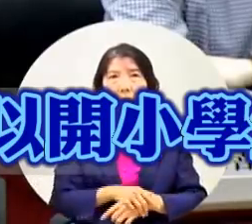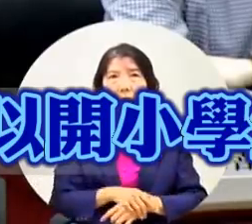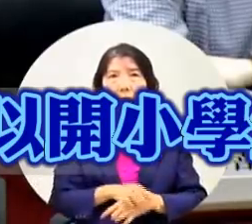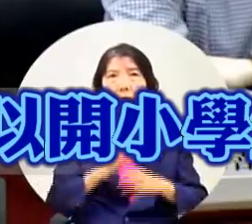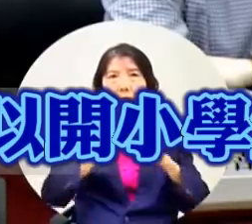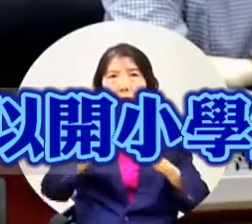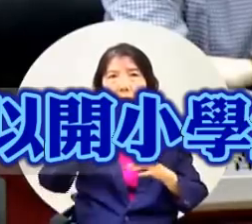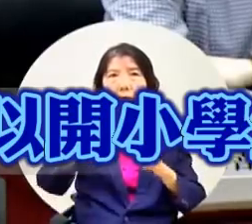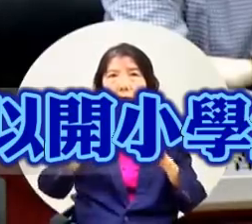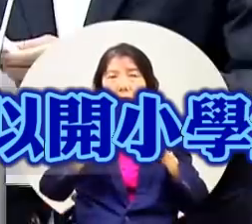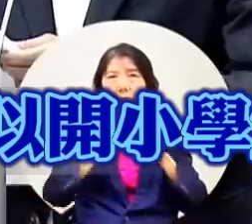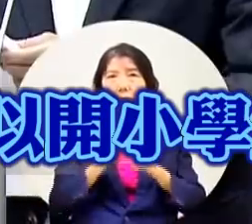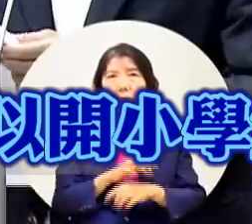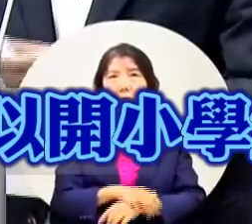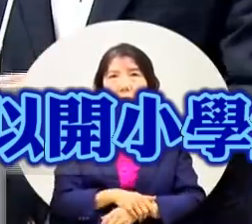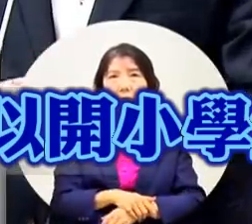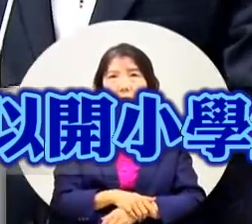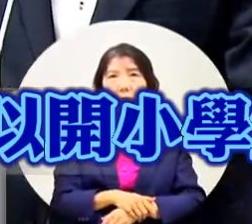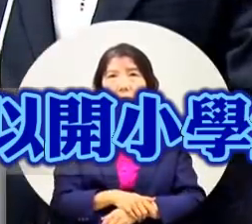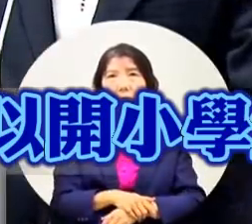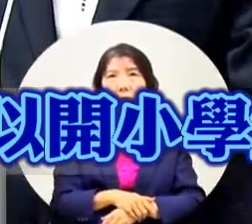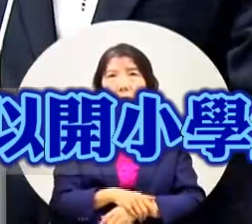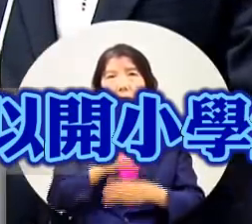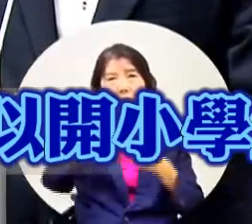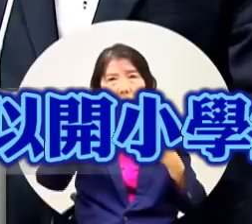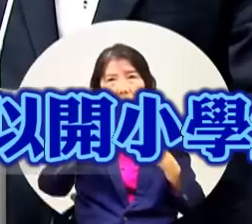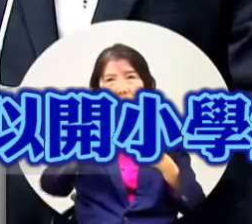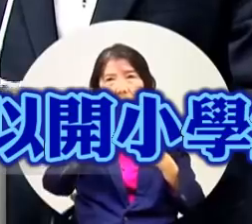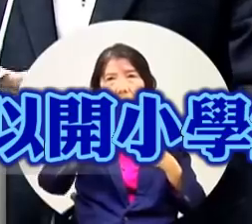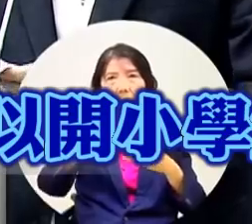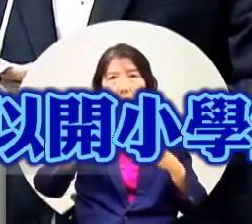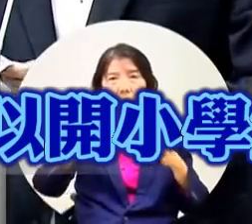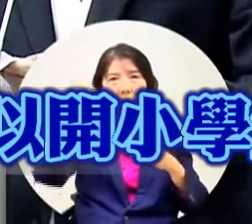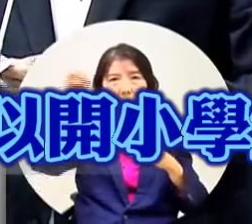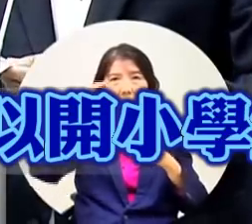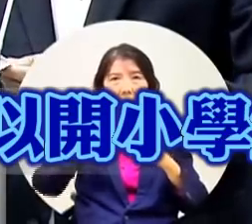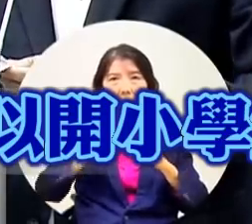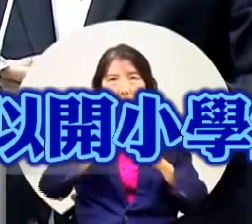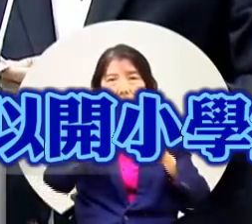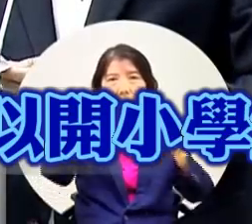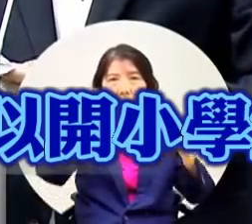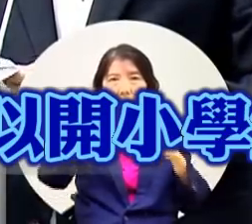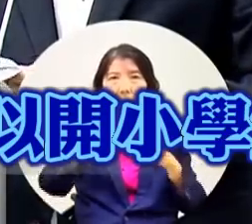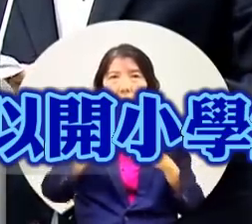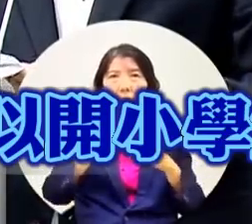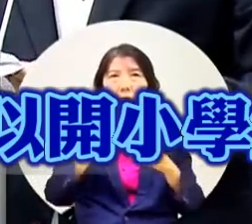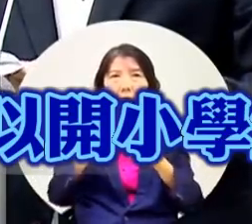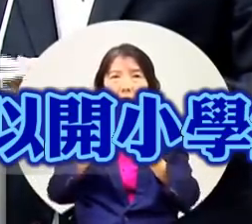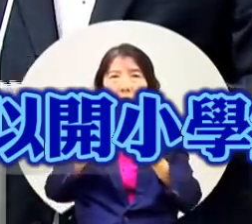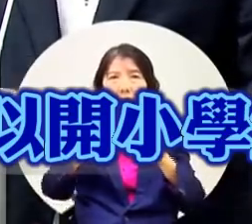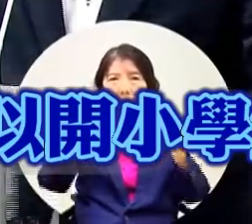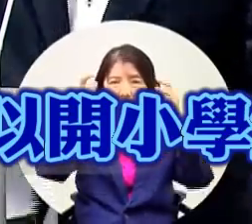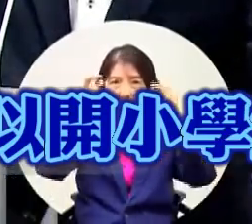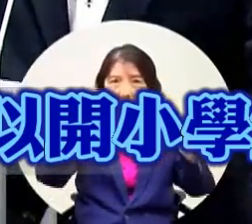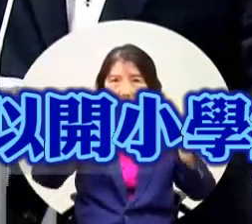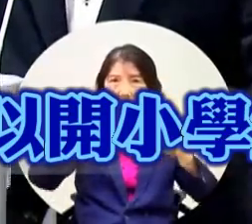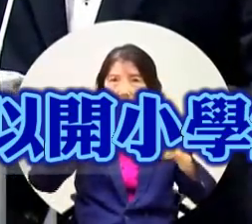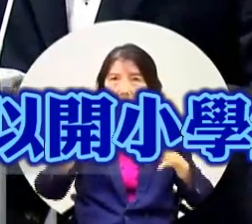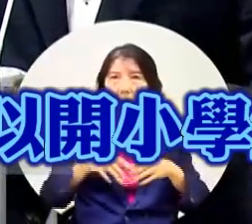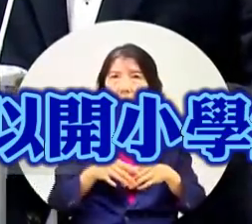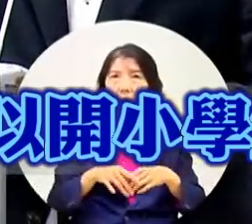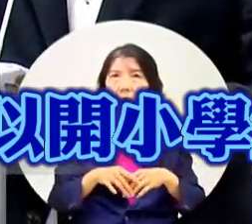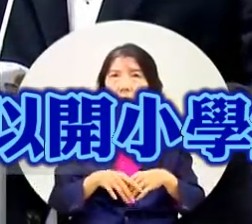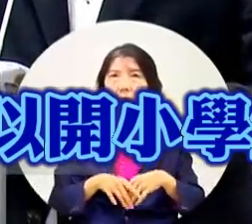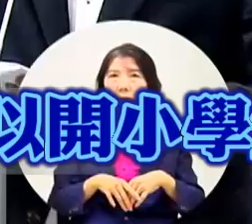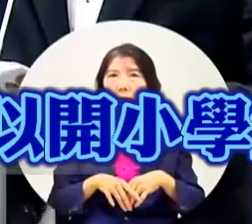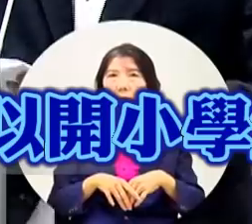回答。三个选项：阳光普照、海派好客、充足饱满。 请观光局长回答：高雄发大财。 哎，你不要请文化局长回答